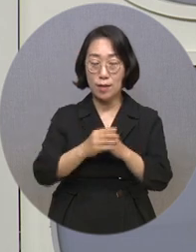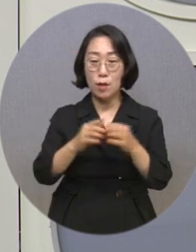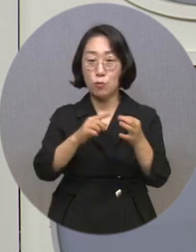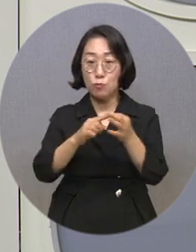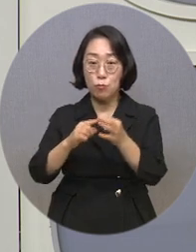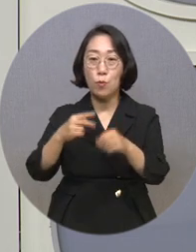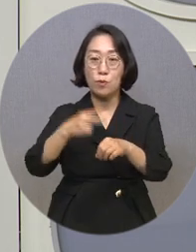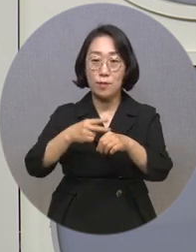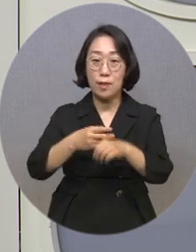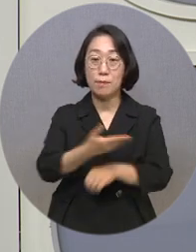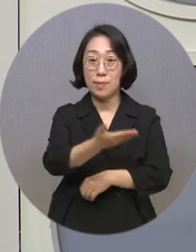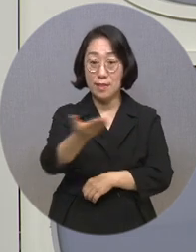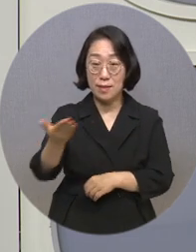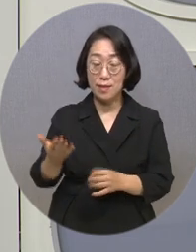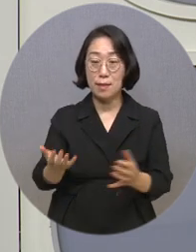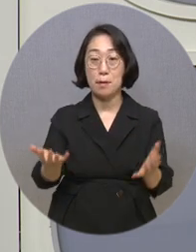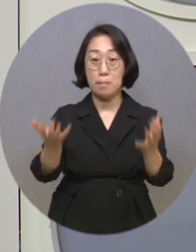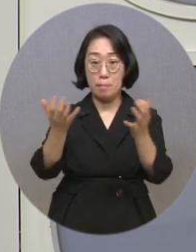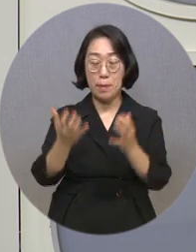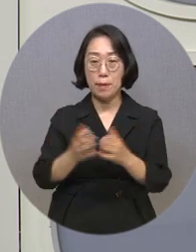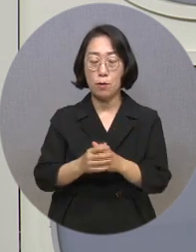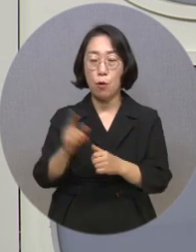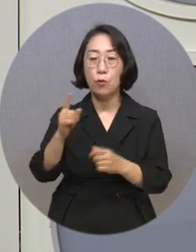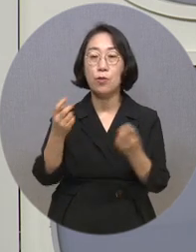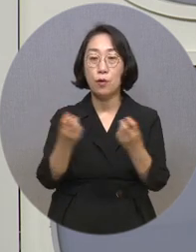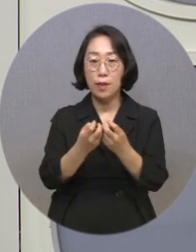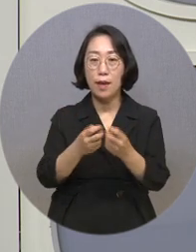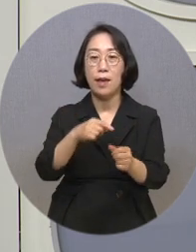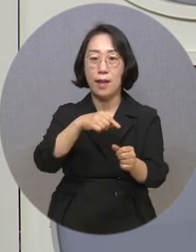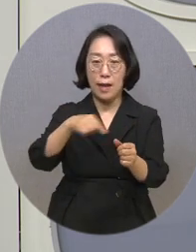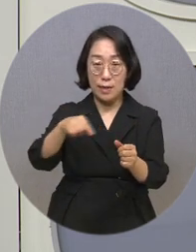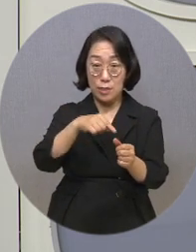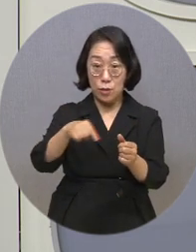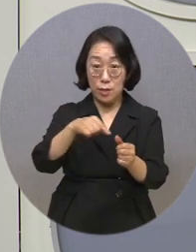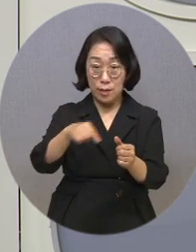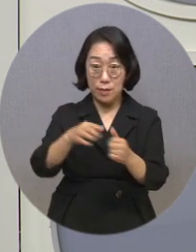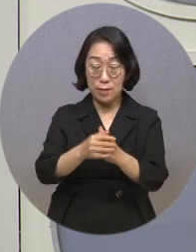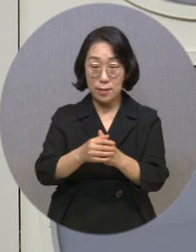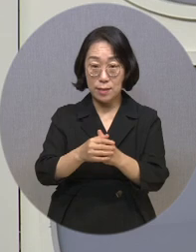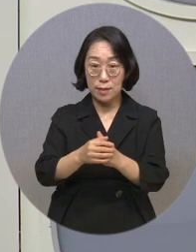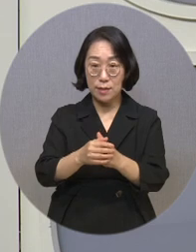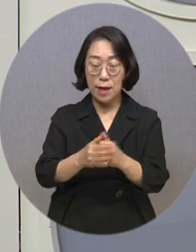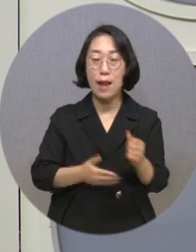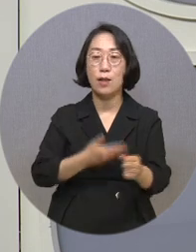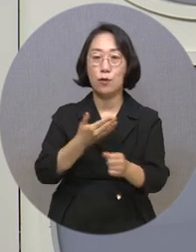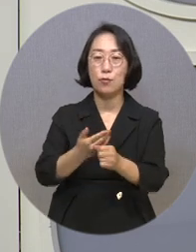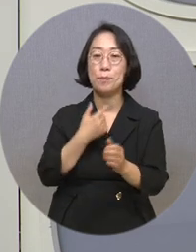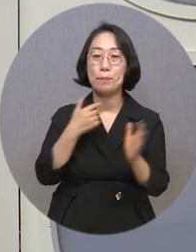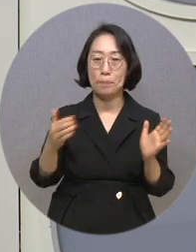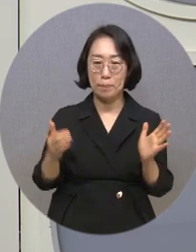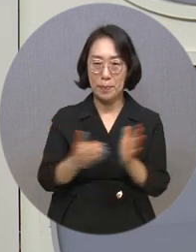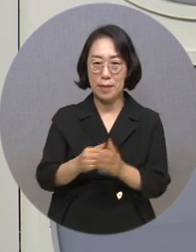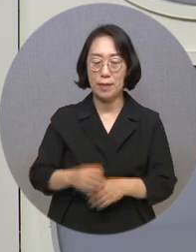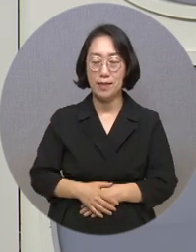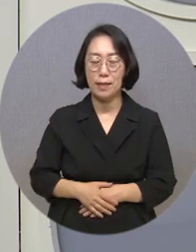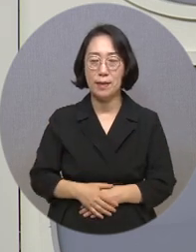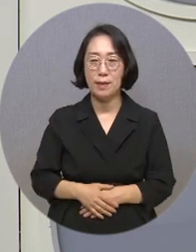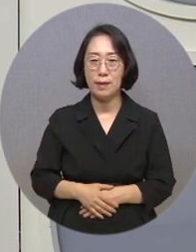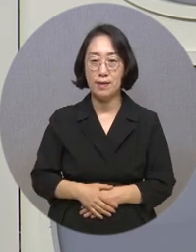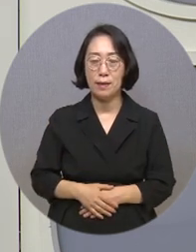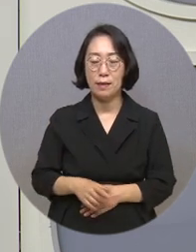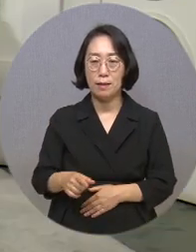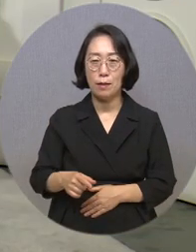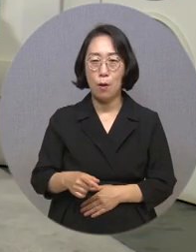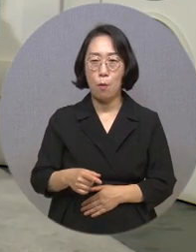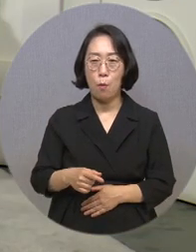국어교사들을 만나가지고 그것도 신앙송을 어떻게 가르쳐야 된다 이런 것도 보급을 해줬던 적이 있어요. 그런 것들이 이제 오래